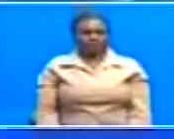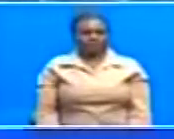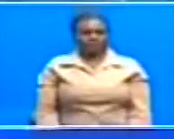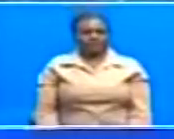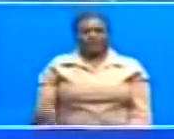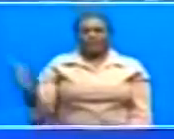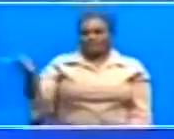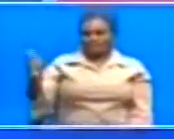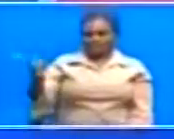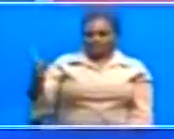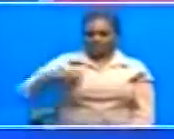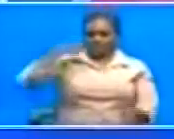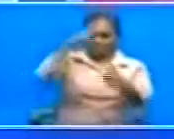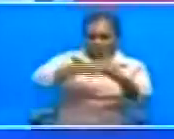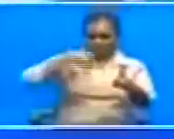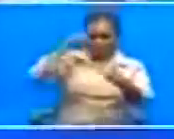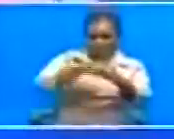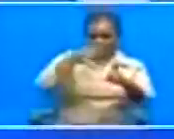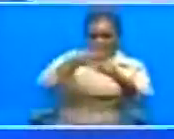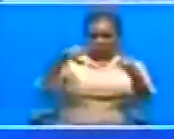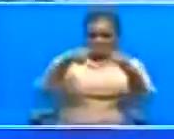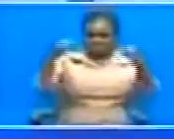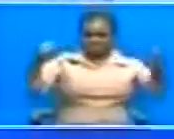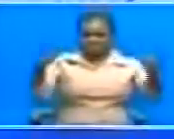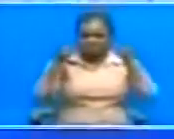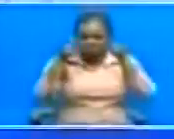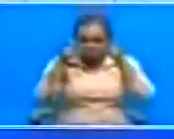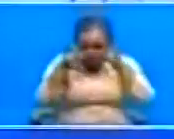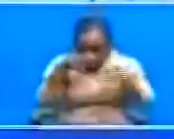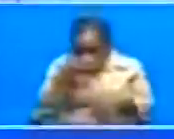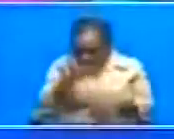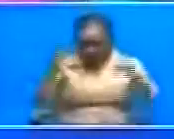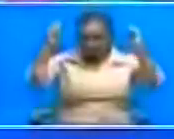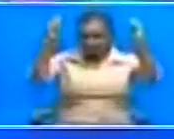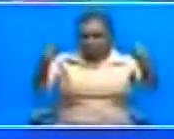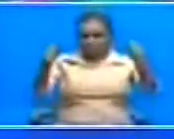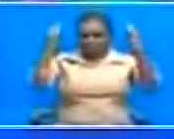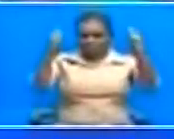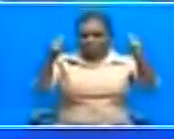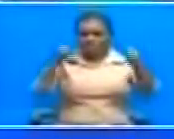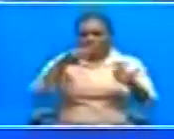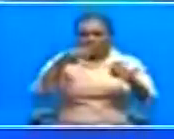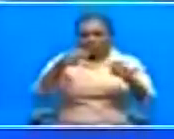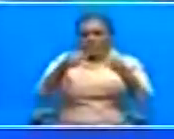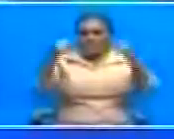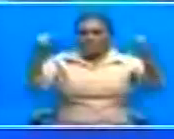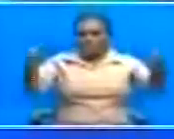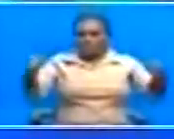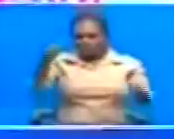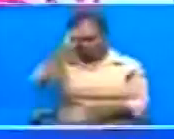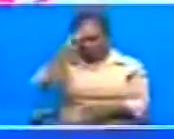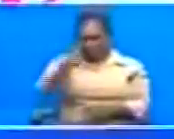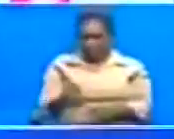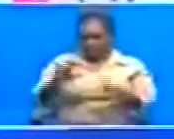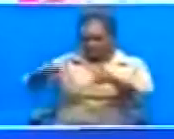Mjini Nairobi, wanaharakati wa kupiga vita uwindaji haramu waliandamana barabarani kushtumu uamuzi wa hakimu Davis Karani